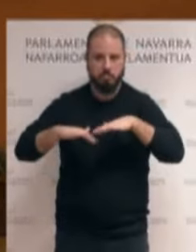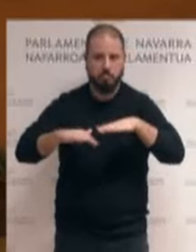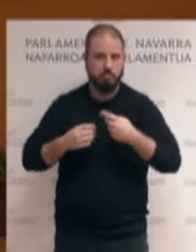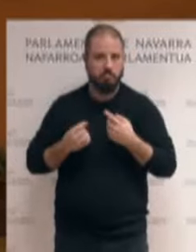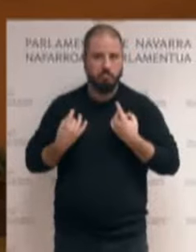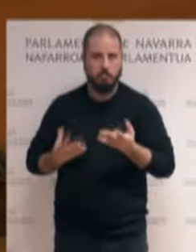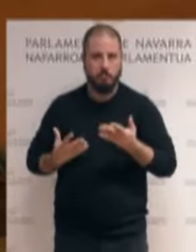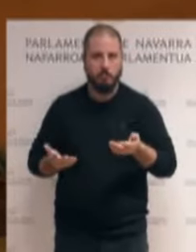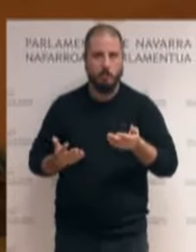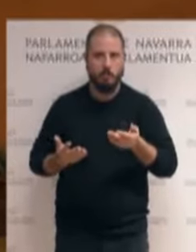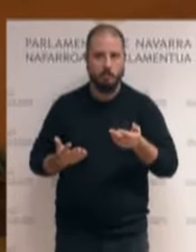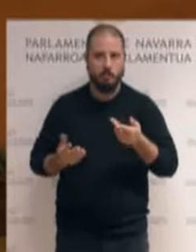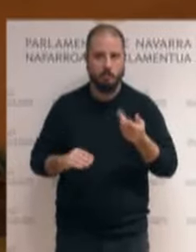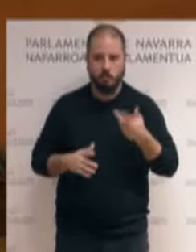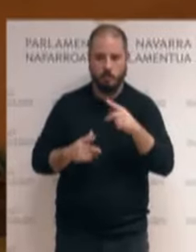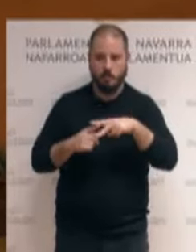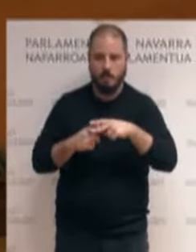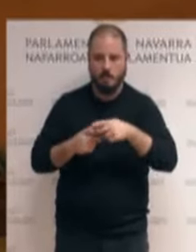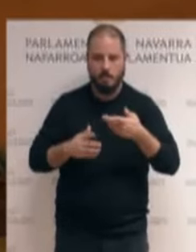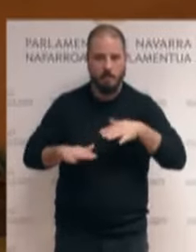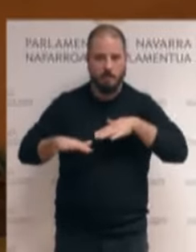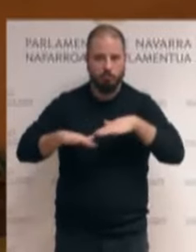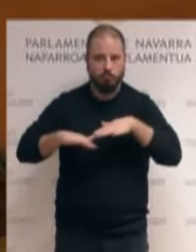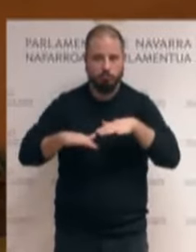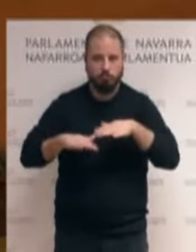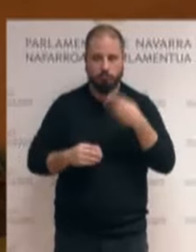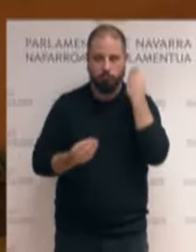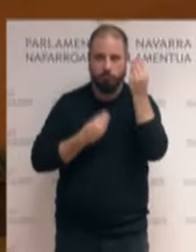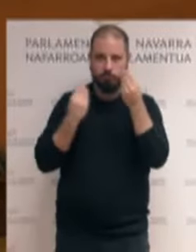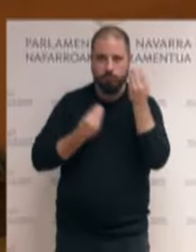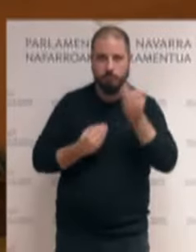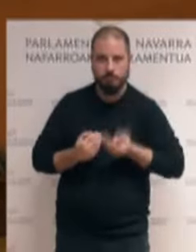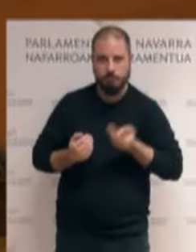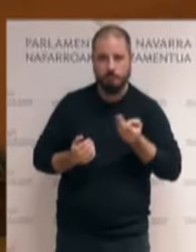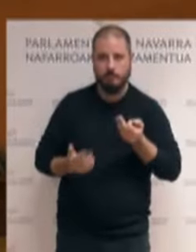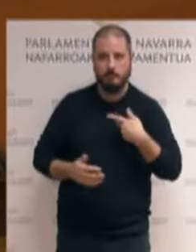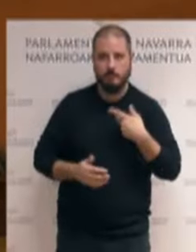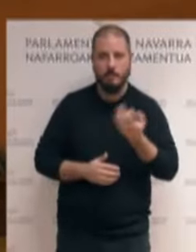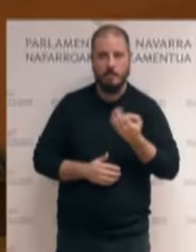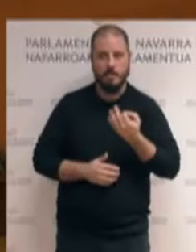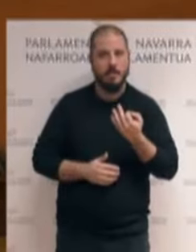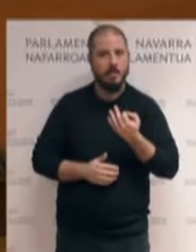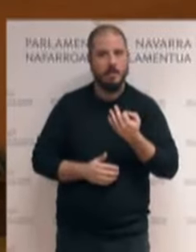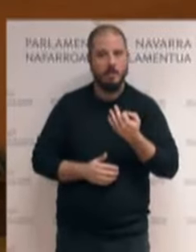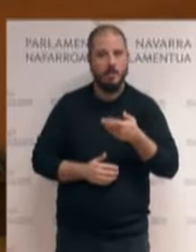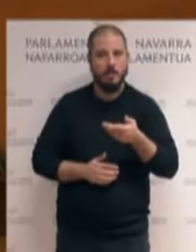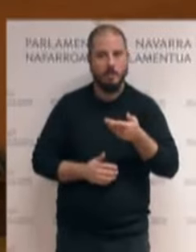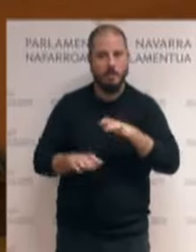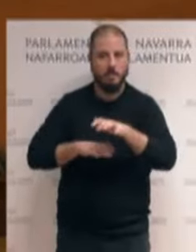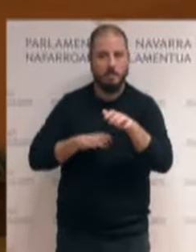eta iruditzen zaigu, alik eta espazio geien izendatu barko litzatekela, zonaten txunatu gisa, neurriak behar beharrezkoa